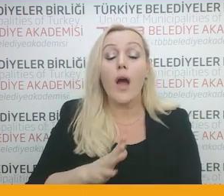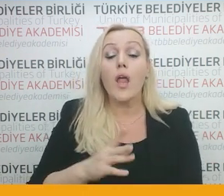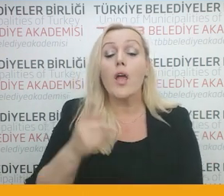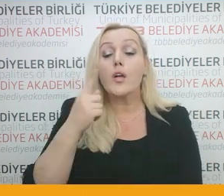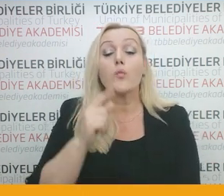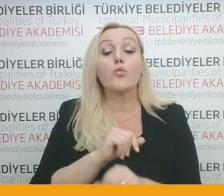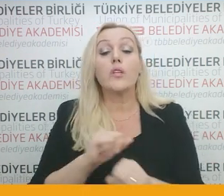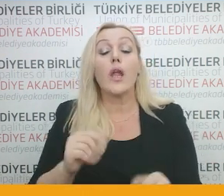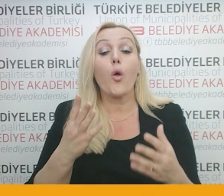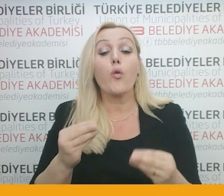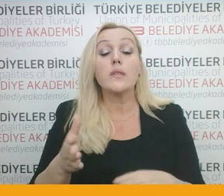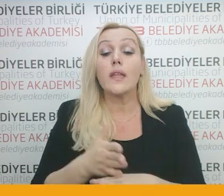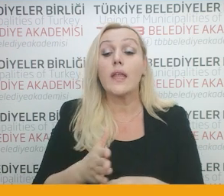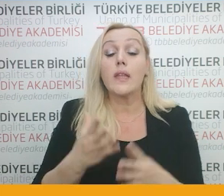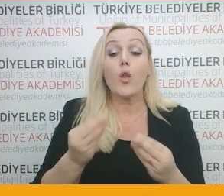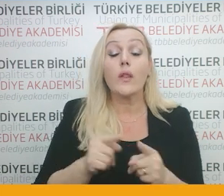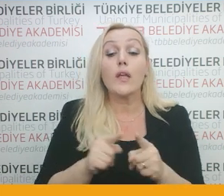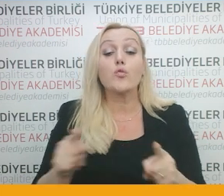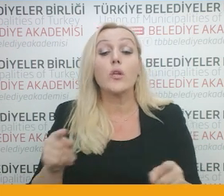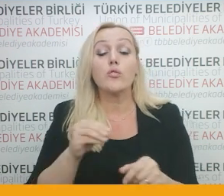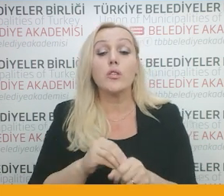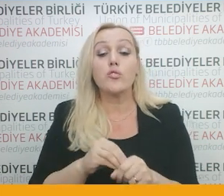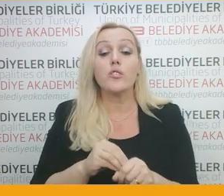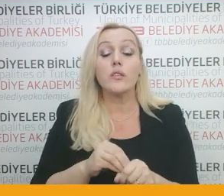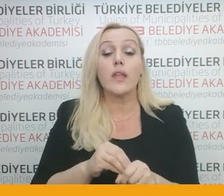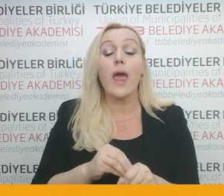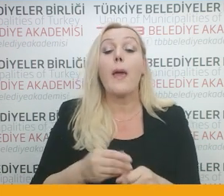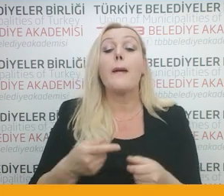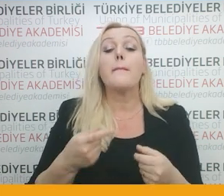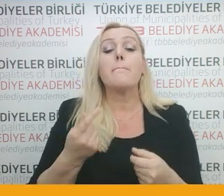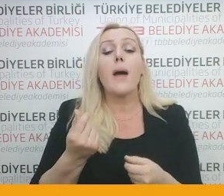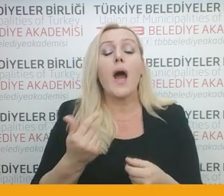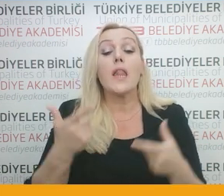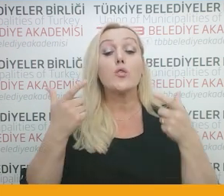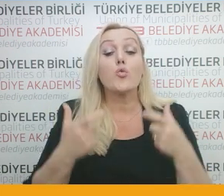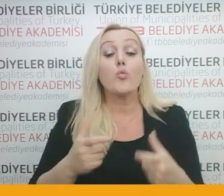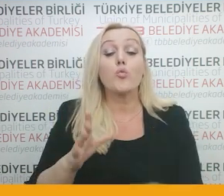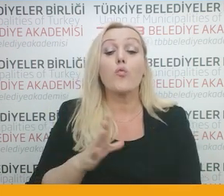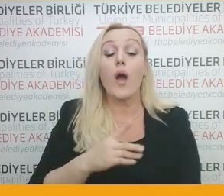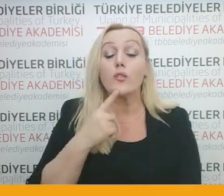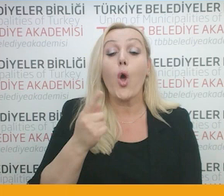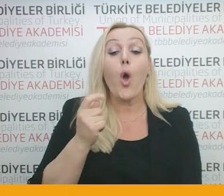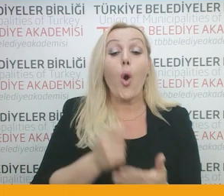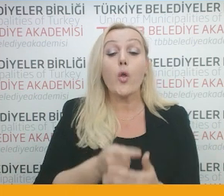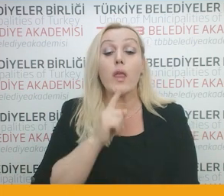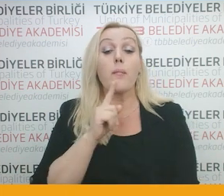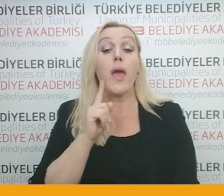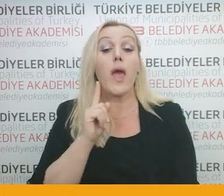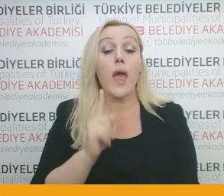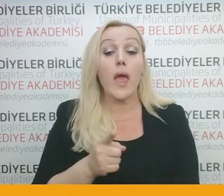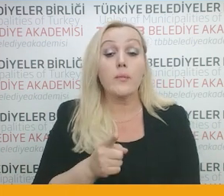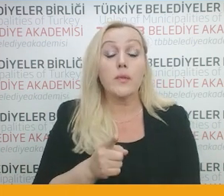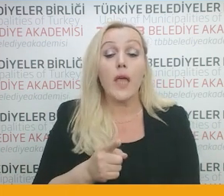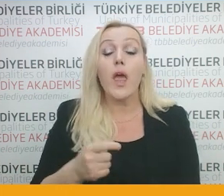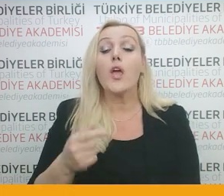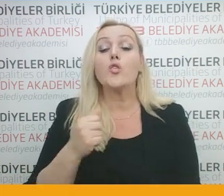zararının oluşmasına yol açan harcama sürecinde yer alan gerçekleştirme görevi sıfatı mali sorumluluğu var diyor. Yani ödeme emrinde gerçekleştirme